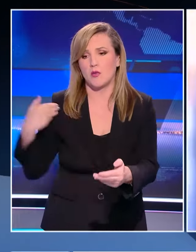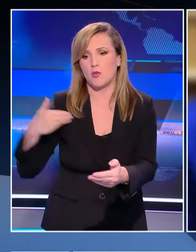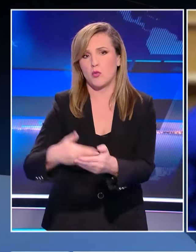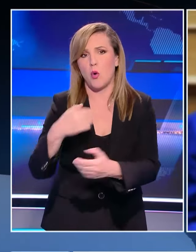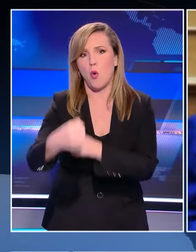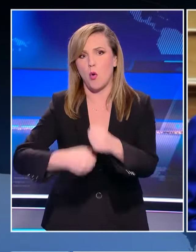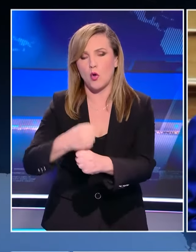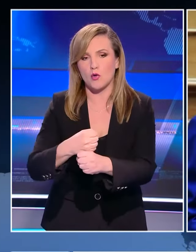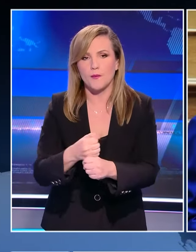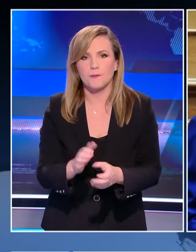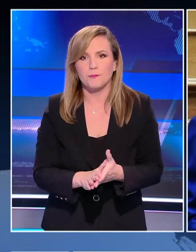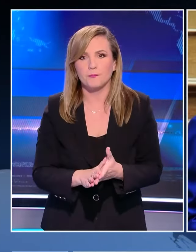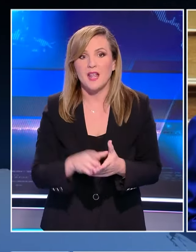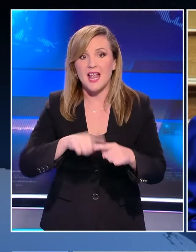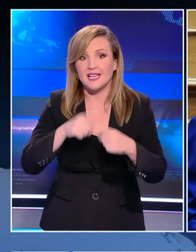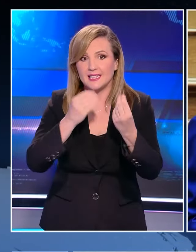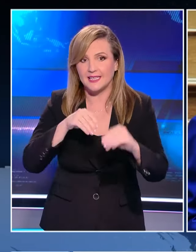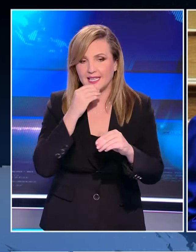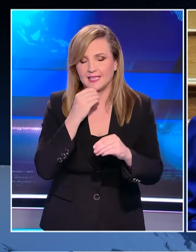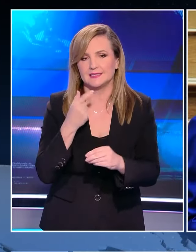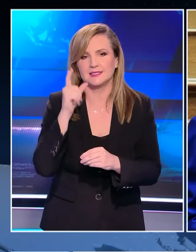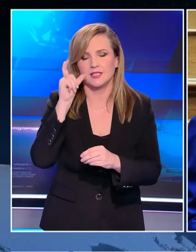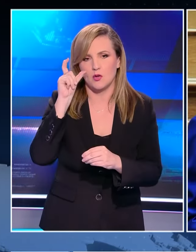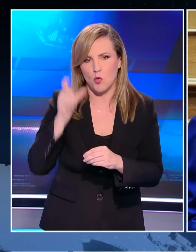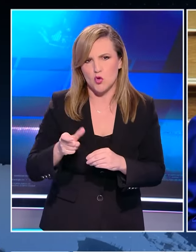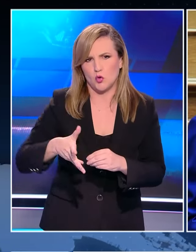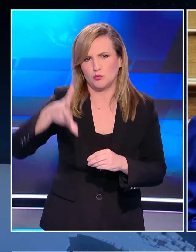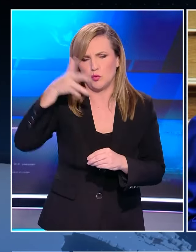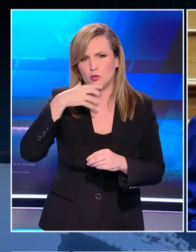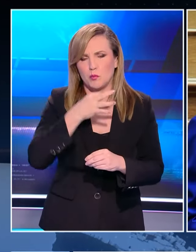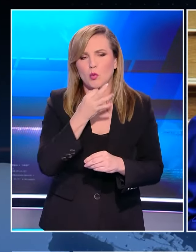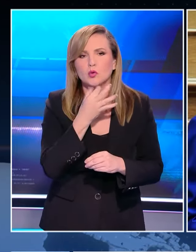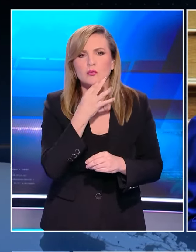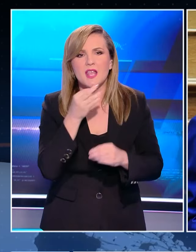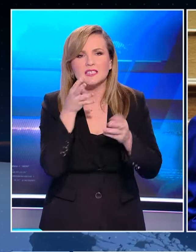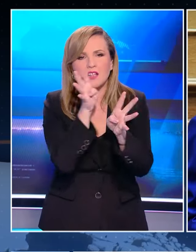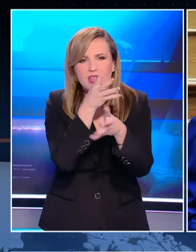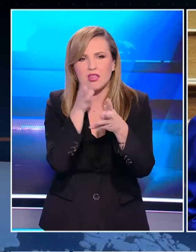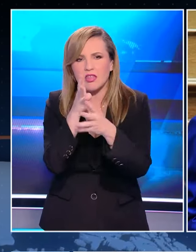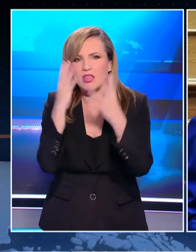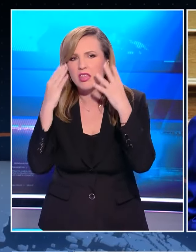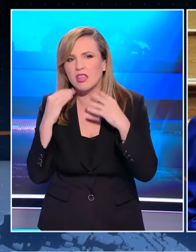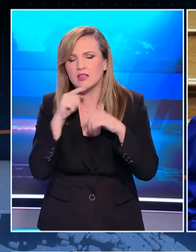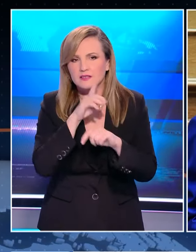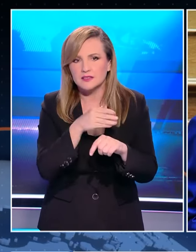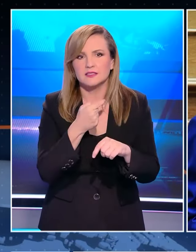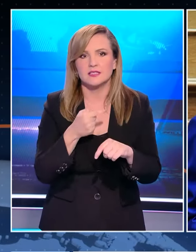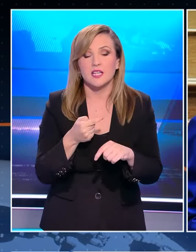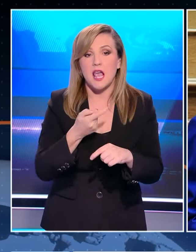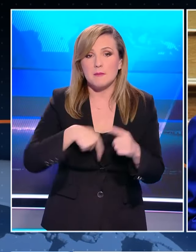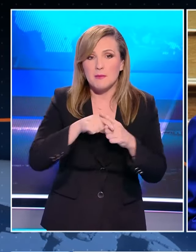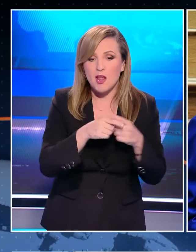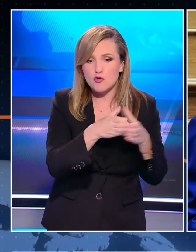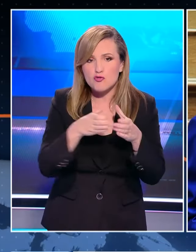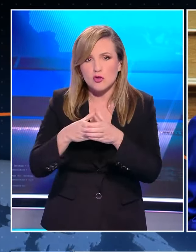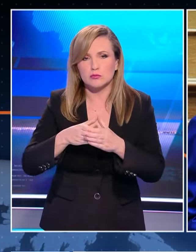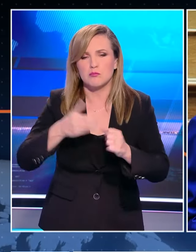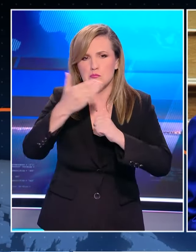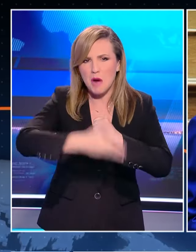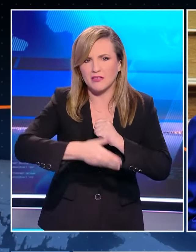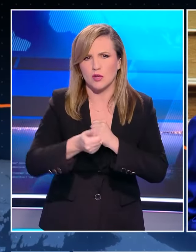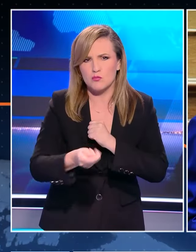χρόνων. Παρά την επικοινωνιακή προσπάθεια του Πρωθυπουργού να κάνει το άσπρο μαύρο και την πρωτοφανή αστυνομική κινητοποίηση με 3 δημιουργίες ΜΑΤ και